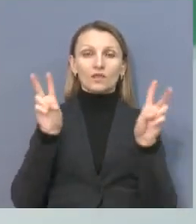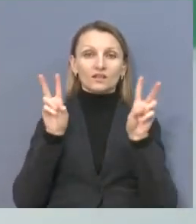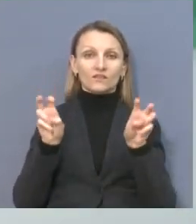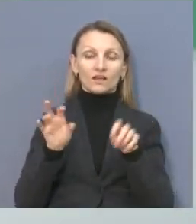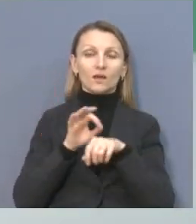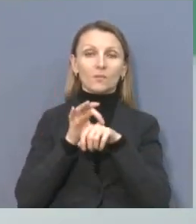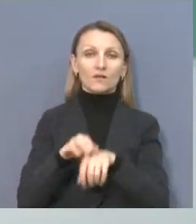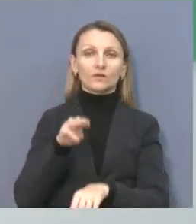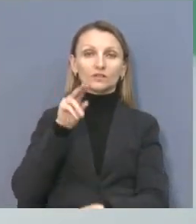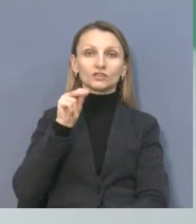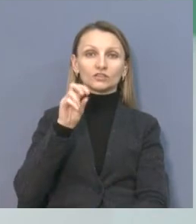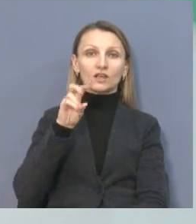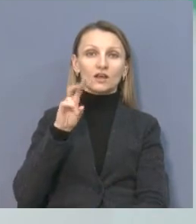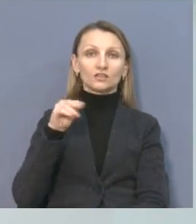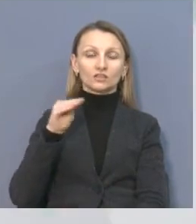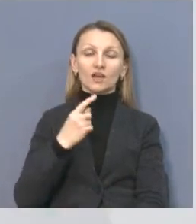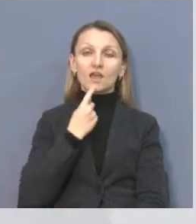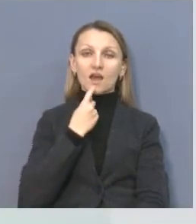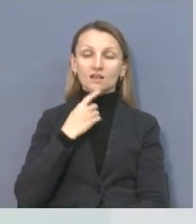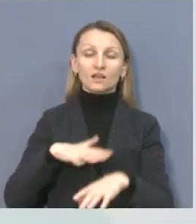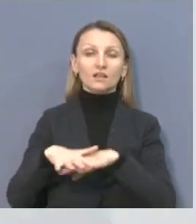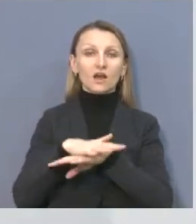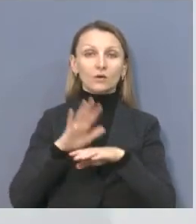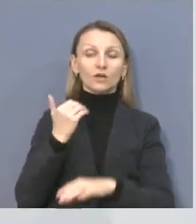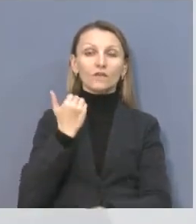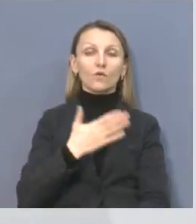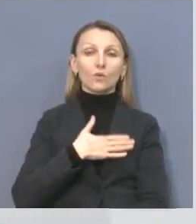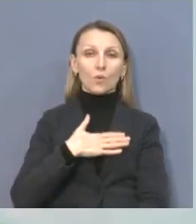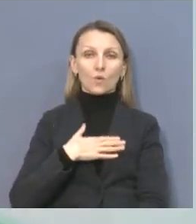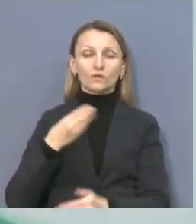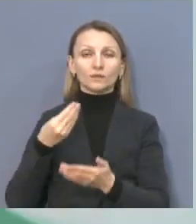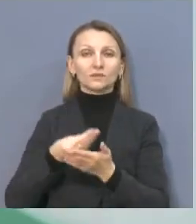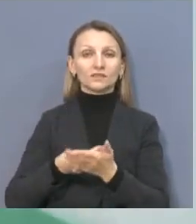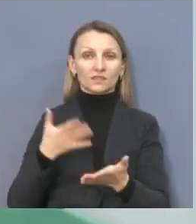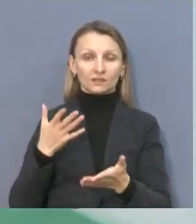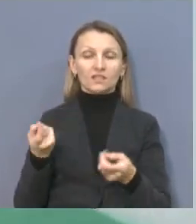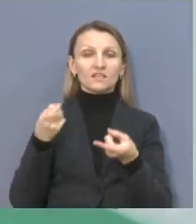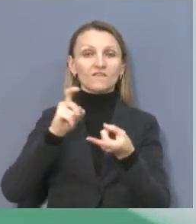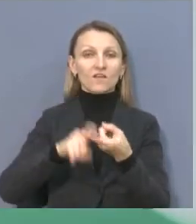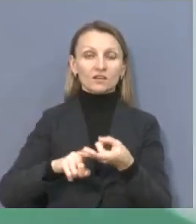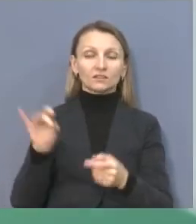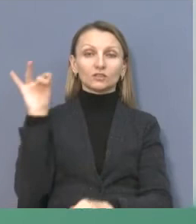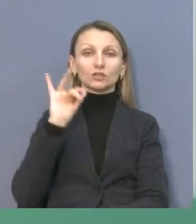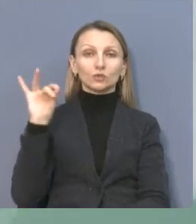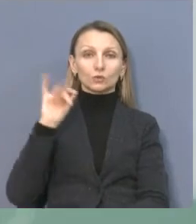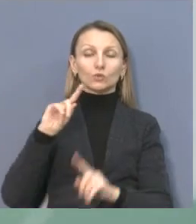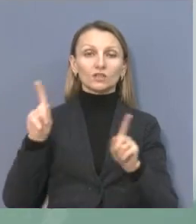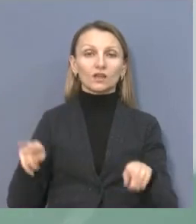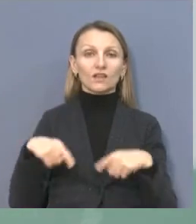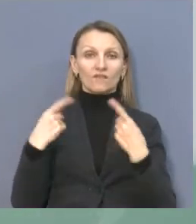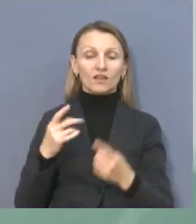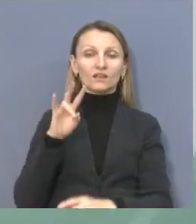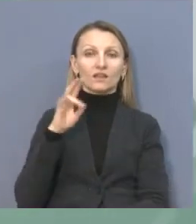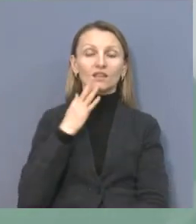проходит челлендж как известный язык народа относится к его духовным ценностями неразрывно связан с историей становления нации а